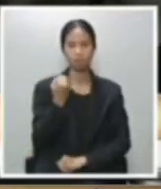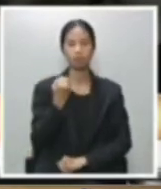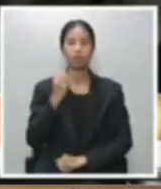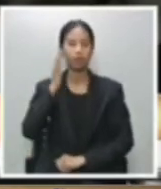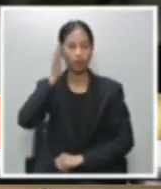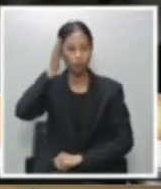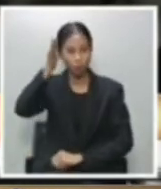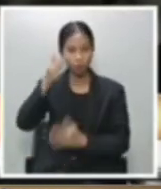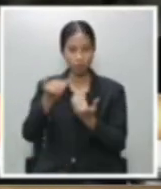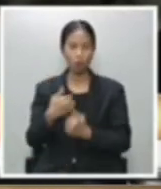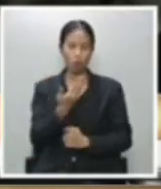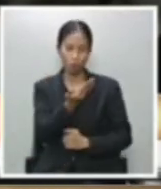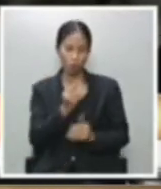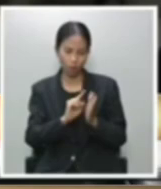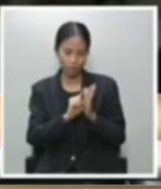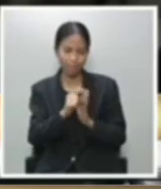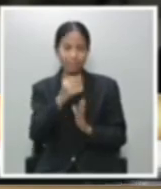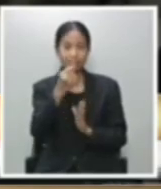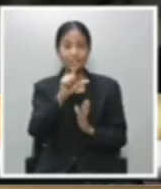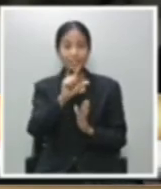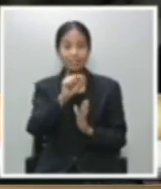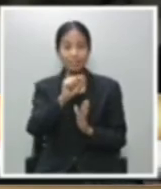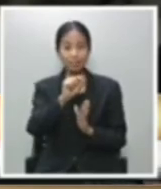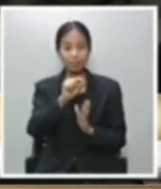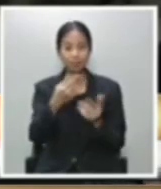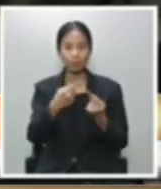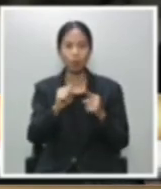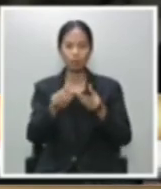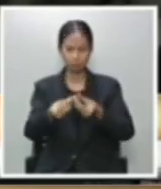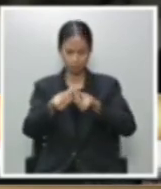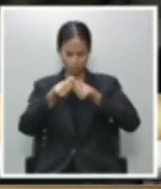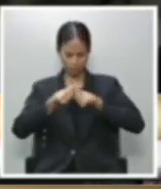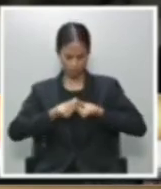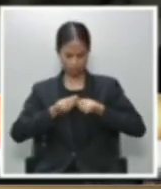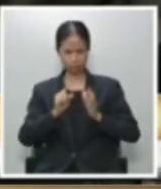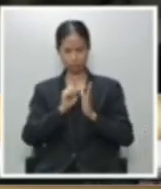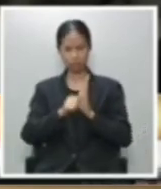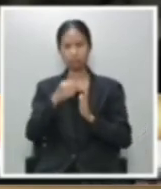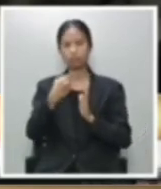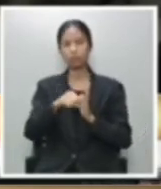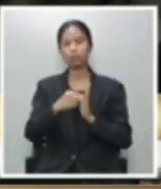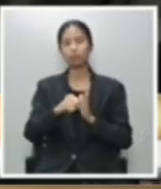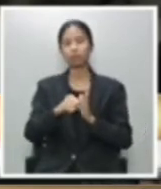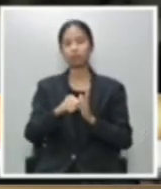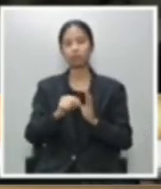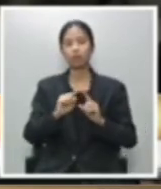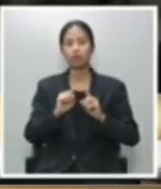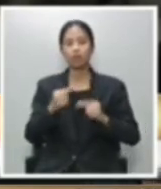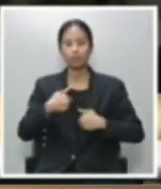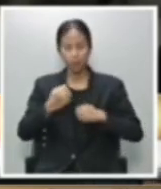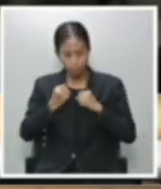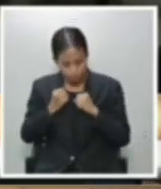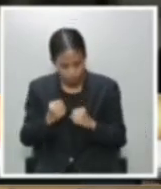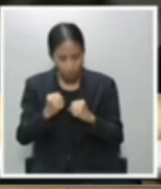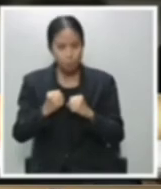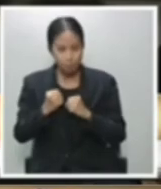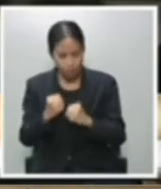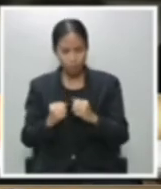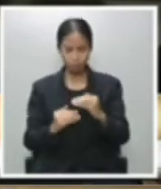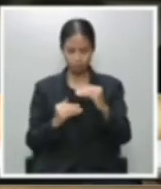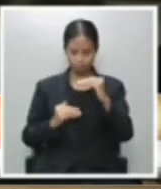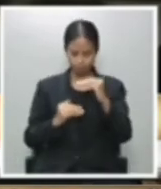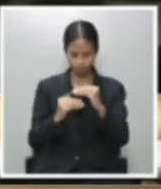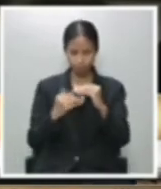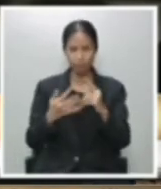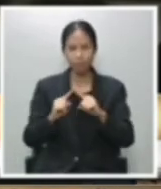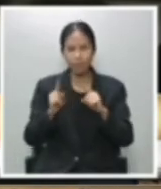ประธานไว้20นาทีแต่ท่านประธานกรุณาให้ผม10นาทีลดลงครึ่งหนึ่งแต่พยายามจะให้อยู่เวลาแต่ถ้าเกิด